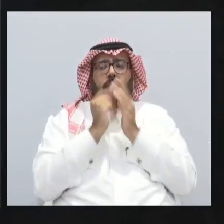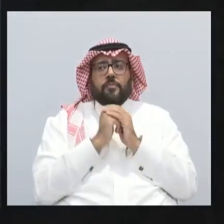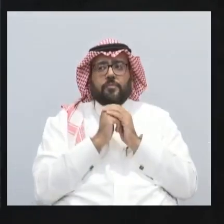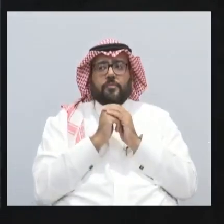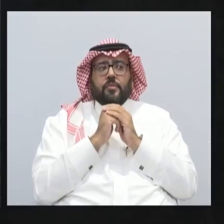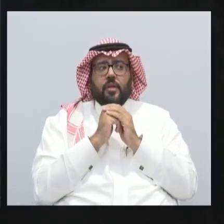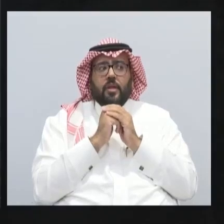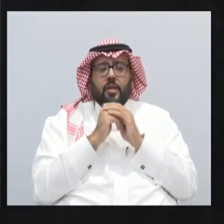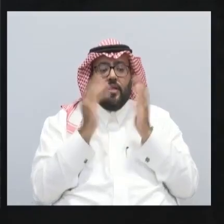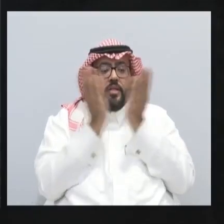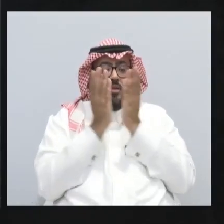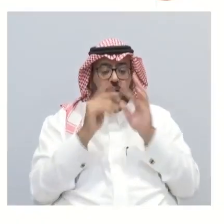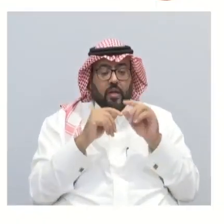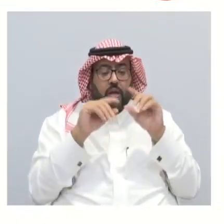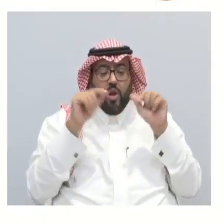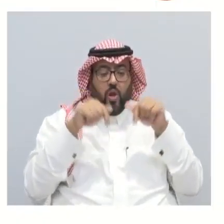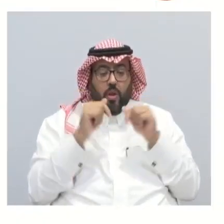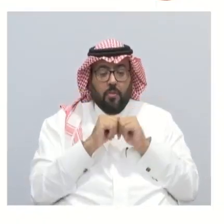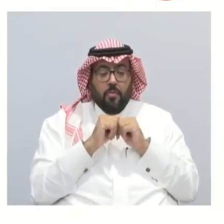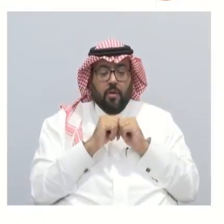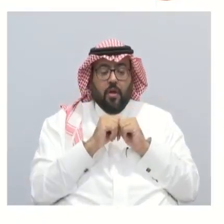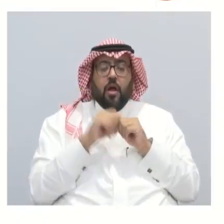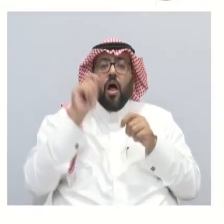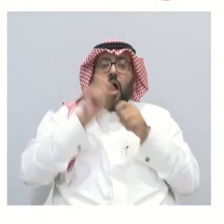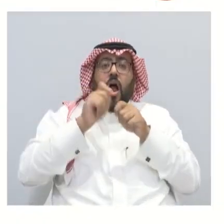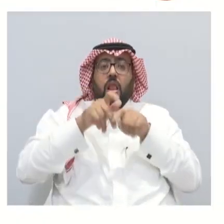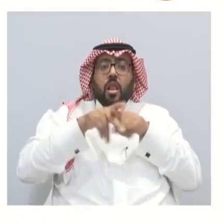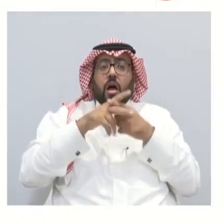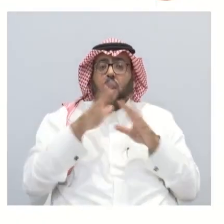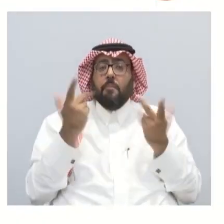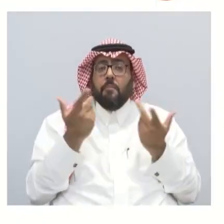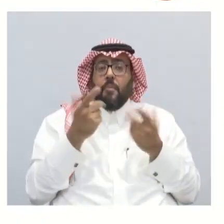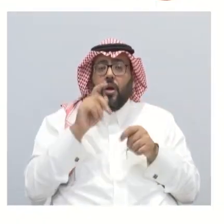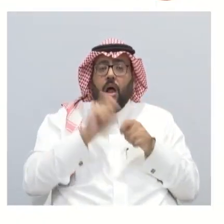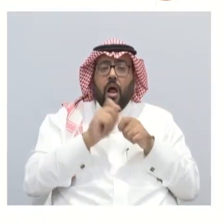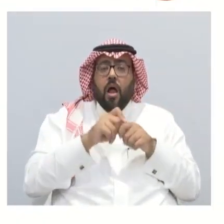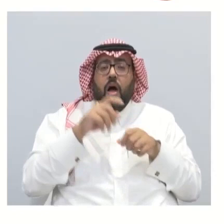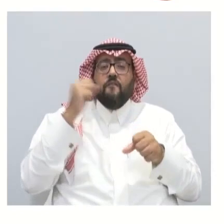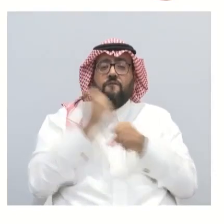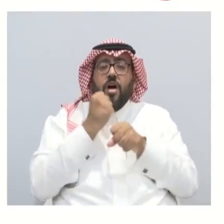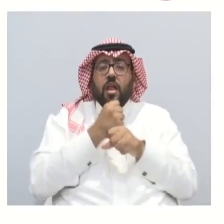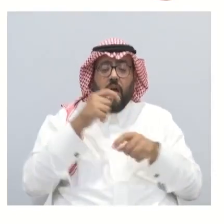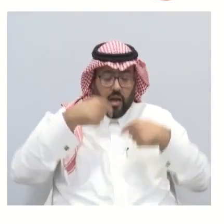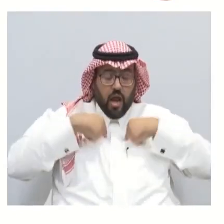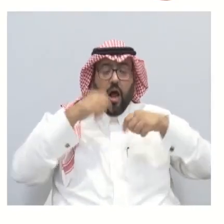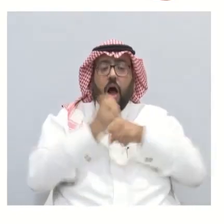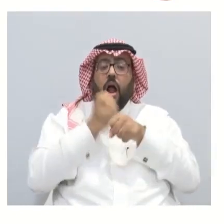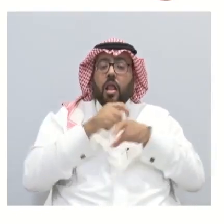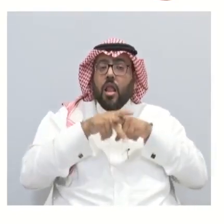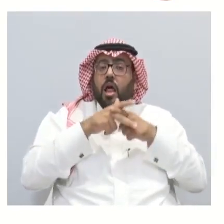رايكم من امثله ذلك الخلق فالخلق من افعال الله جل وعلا